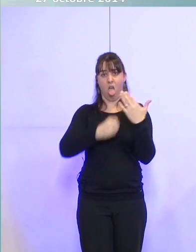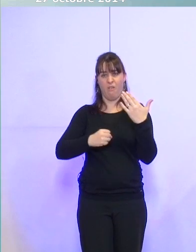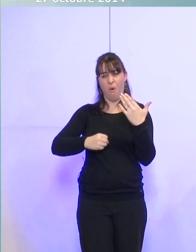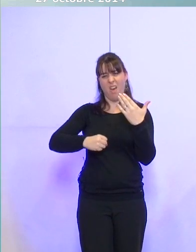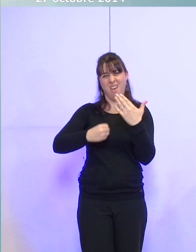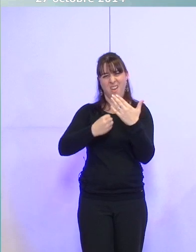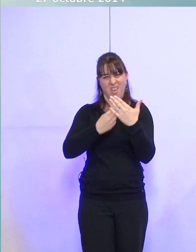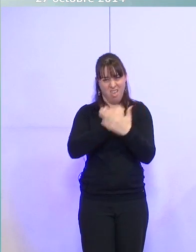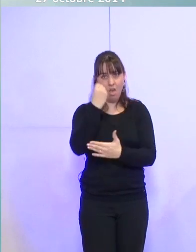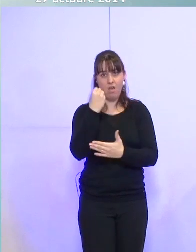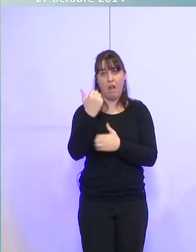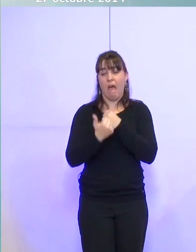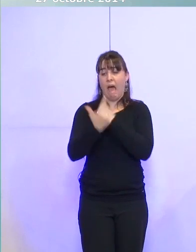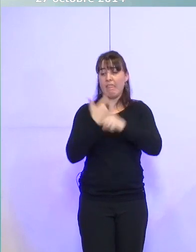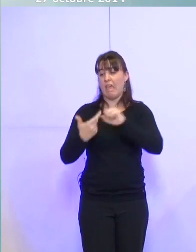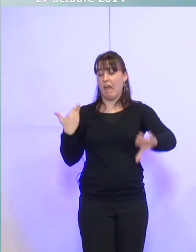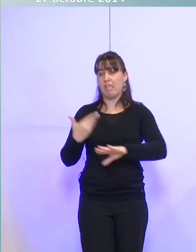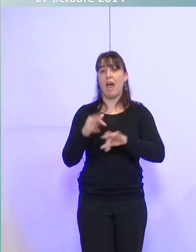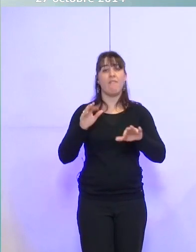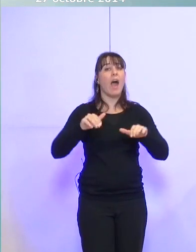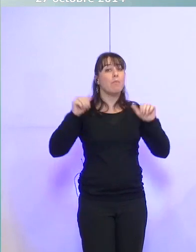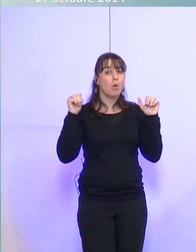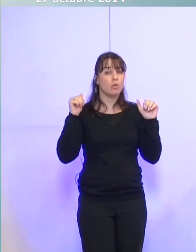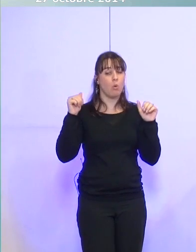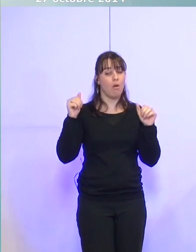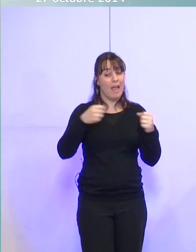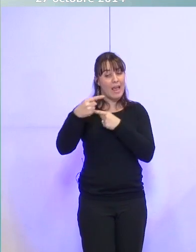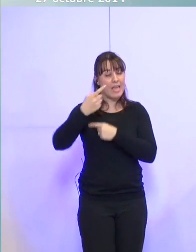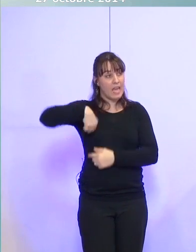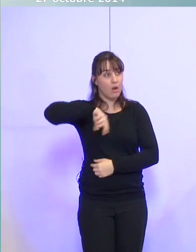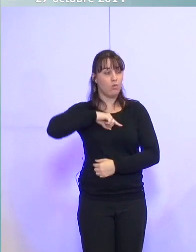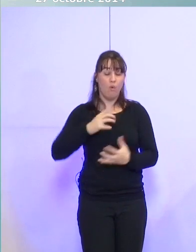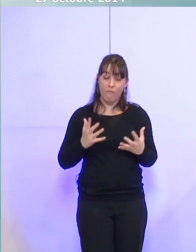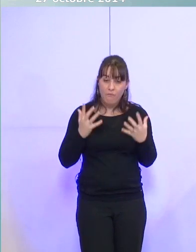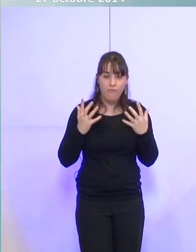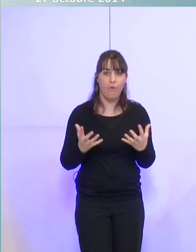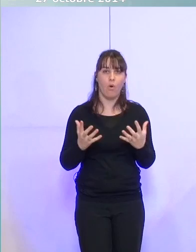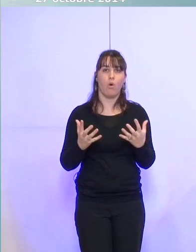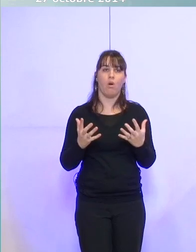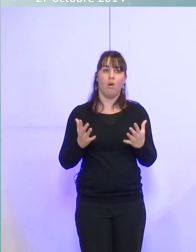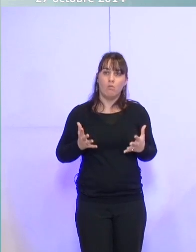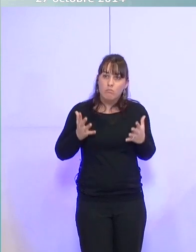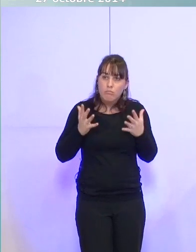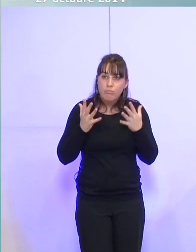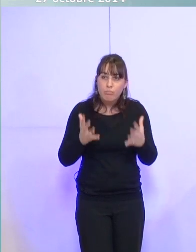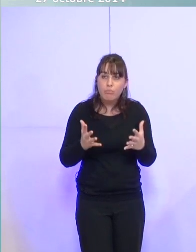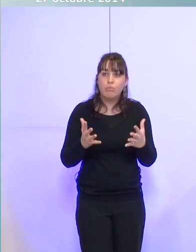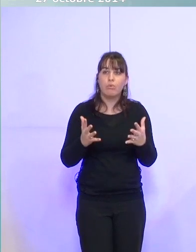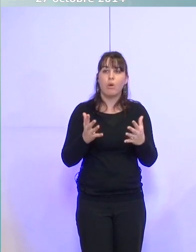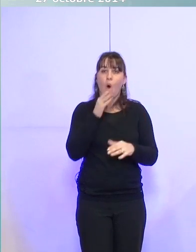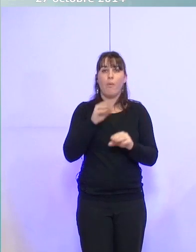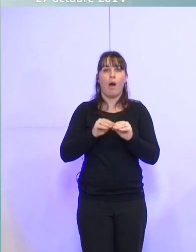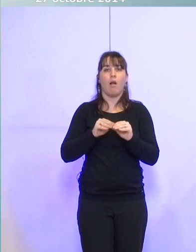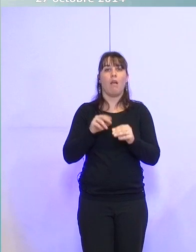depuis plusieurs années, et cette abstention doit être perçue de notre part comme une volonté de ne pas obérer